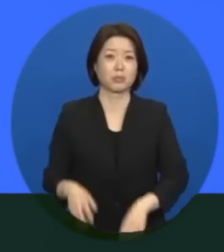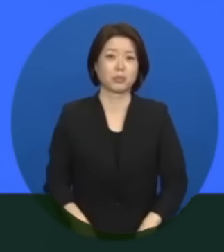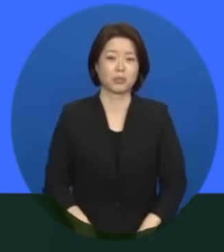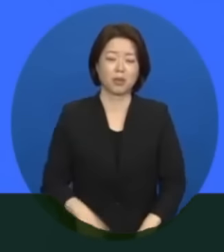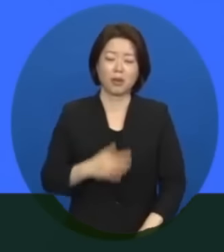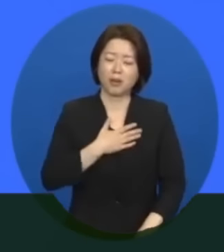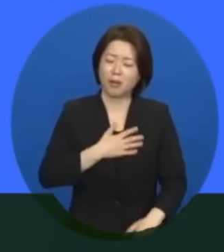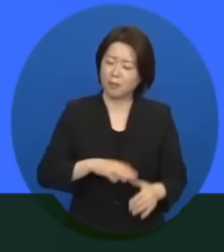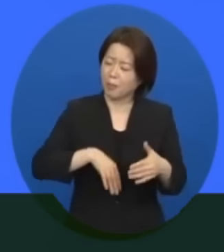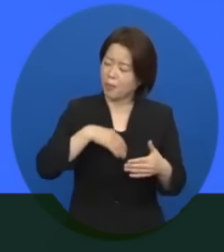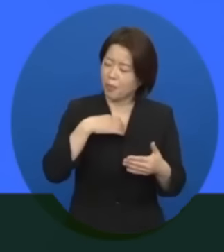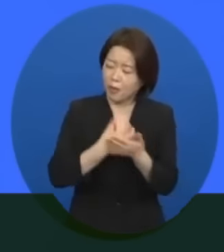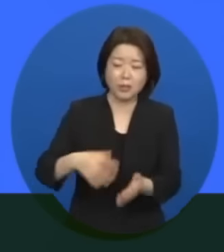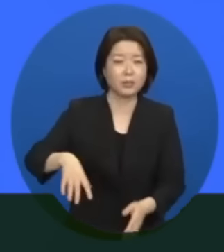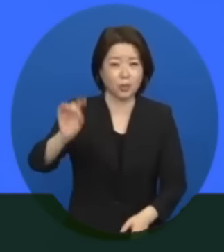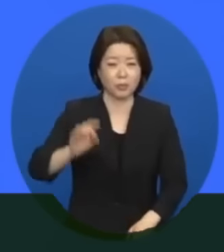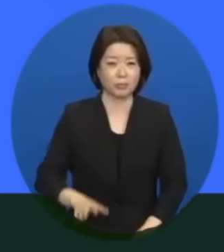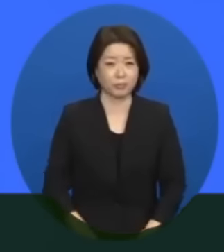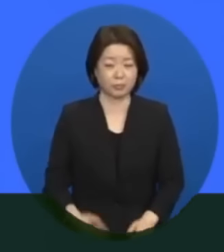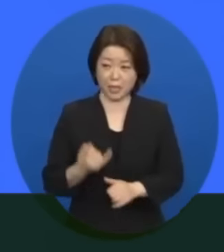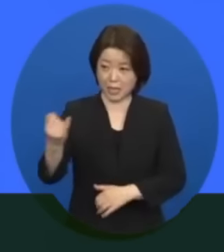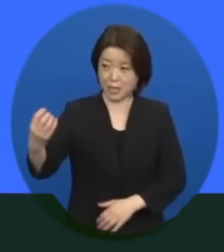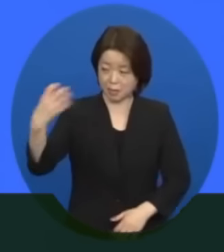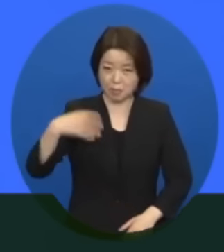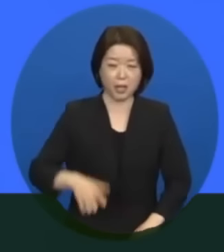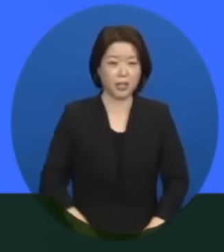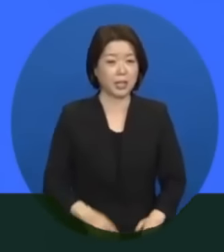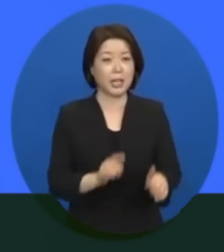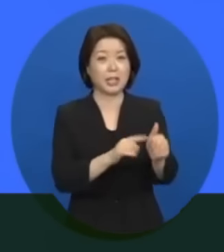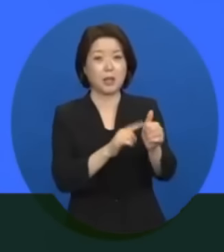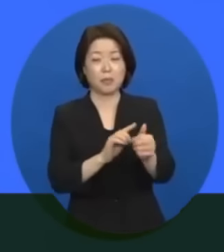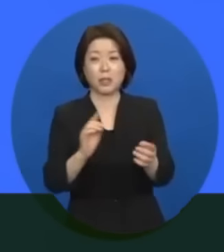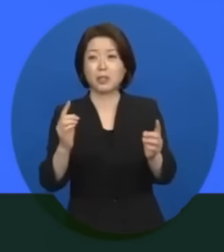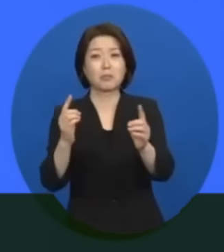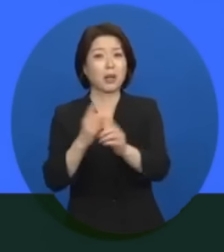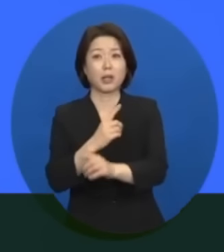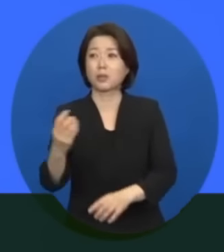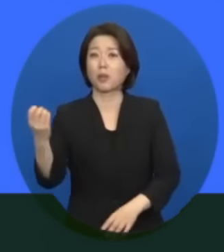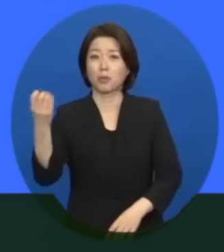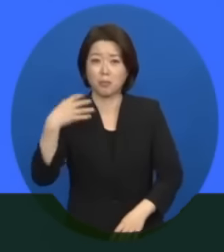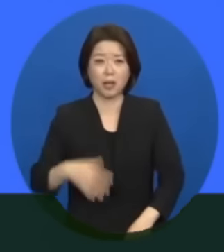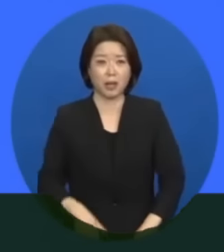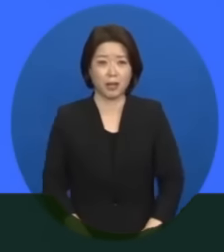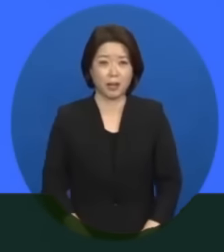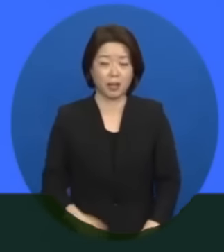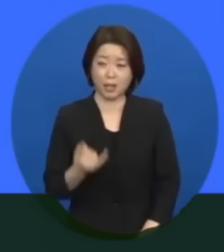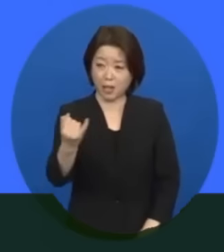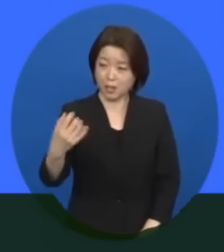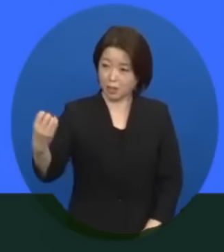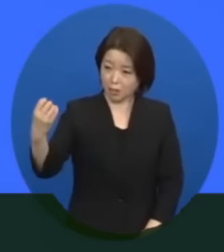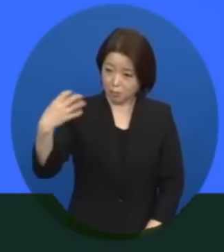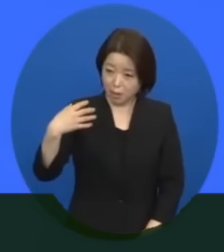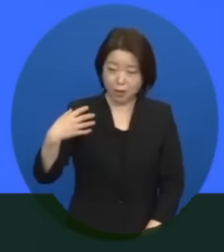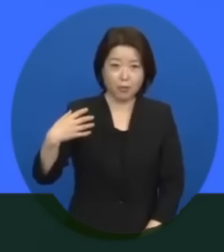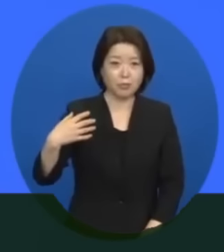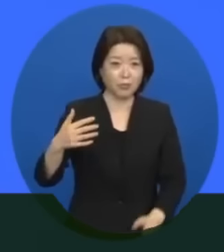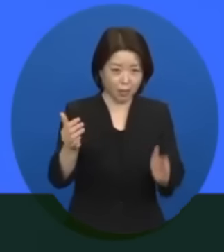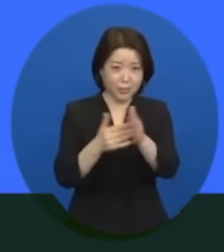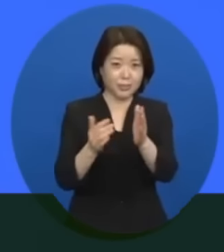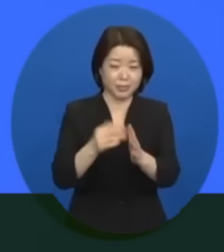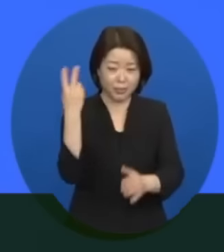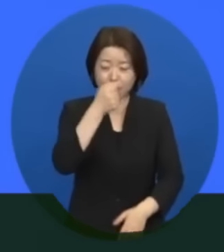처음이었습니다 아내 말에 남편이 변화됐다고 합니다 여러분 아내가 변화했다고 하면 뭐 다 끝난 거 아닙니까